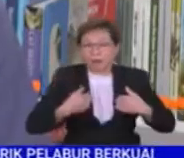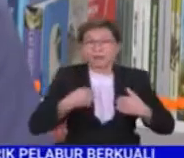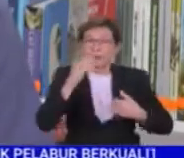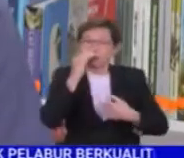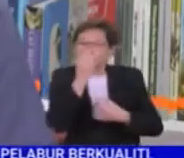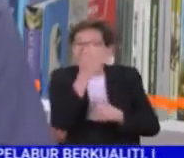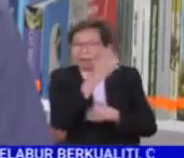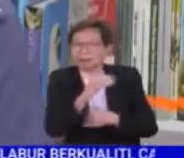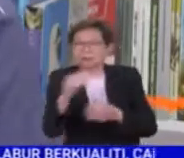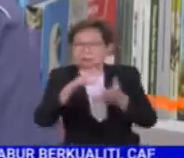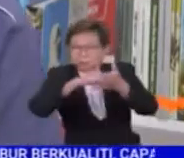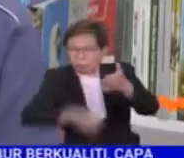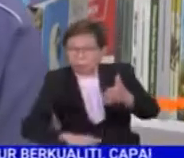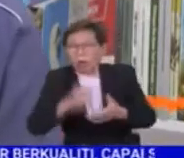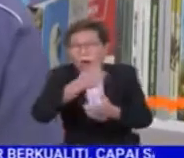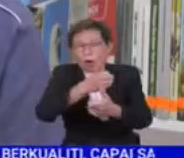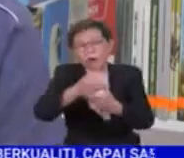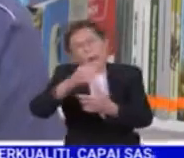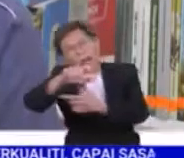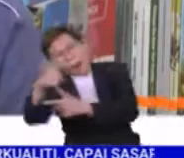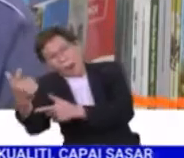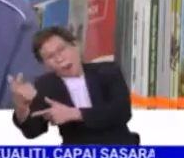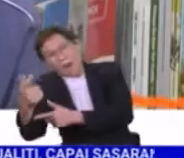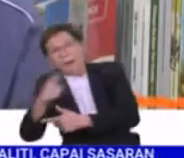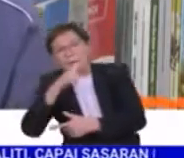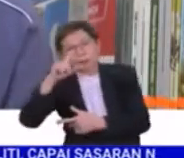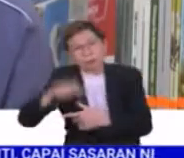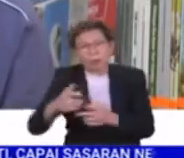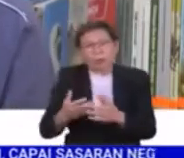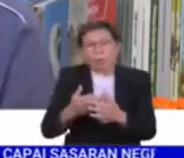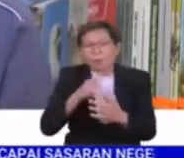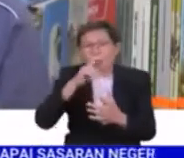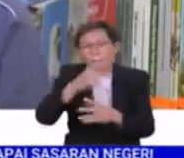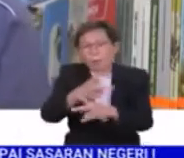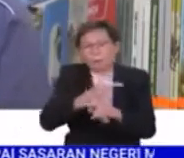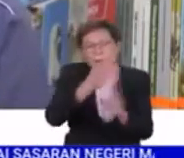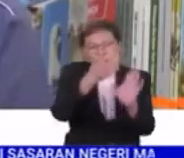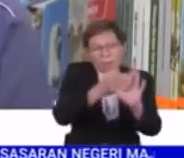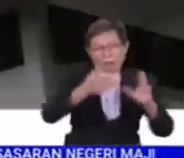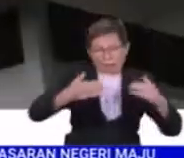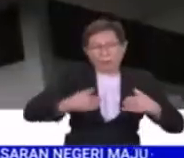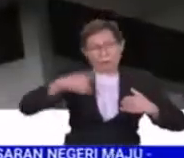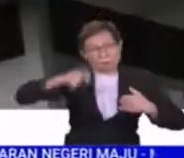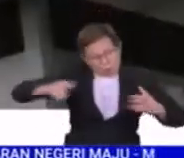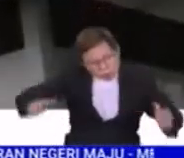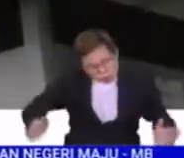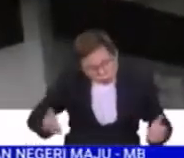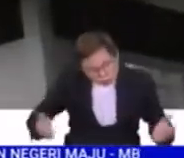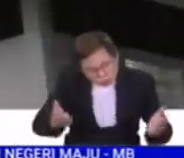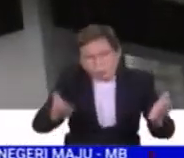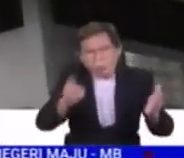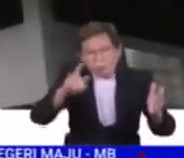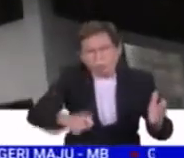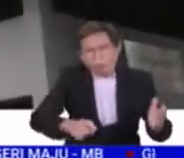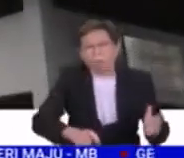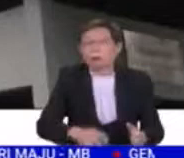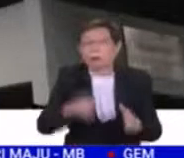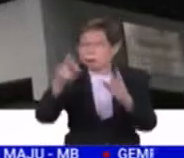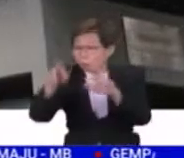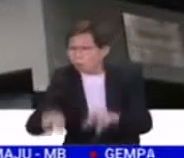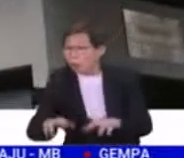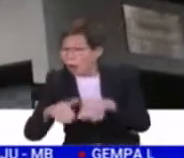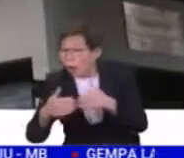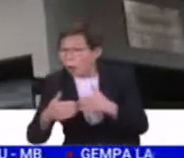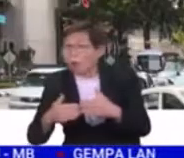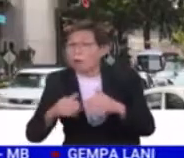tu. Sebenarnya alternatif pemilikan tanpa melalui pinjaman bank ada. Ini yang perlu digalakkan. Bagaimana rakyat boleh